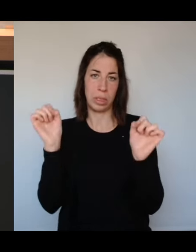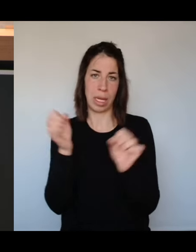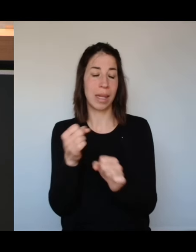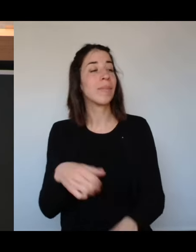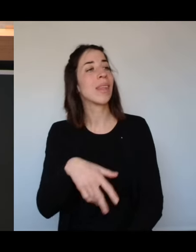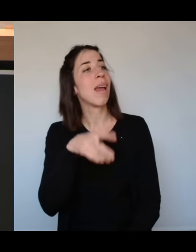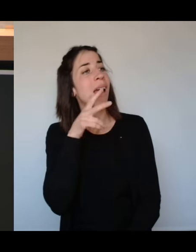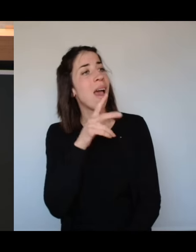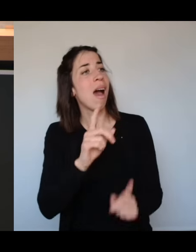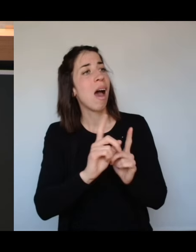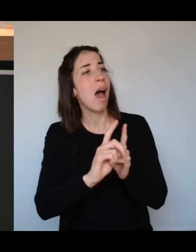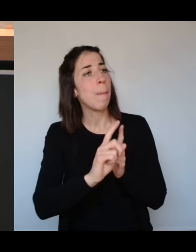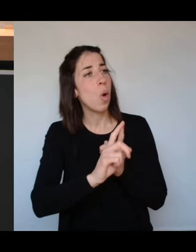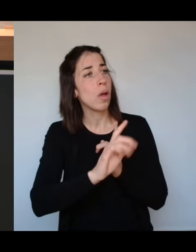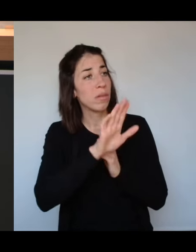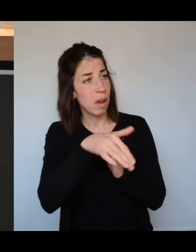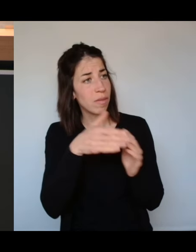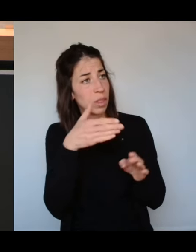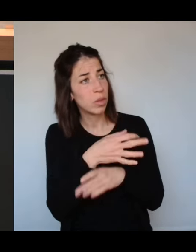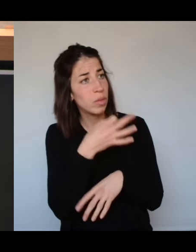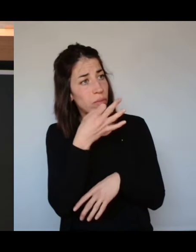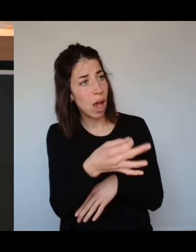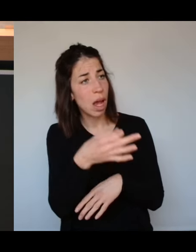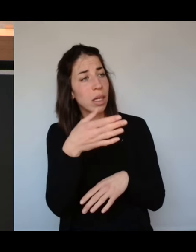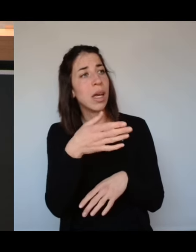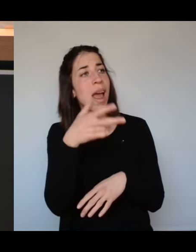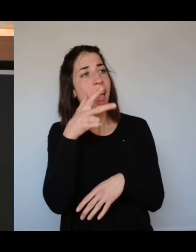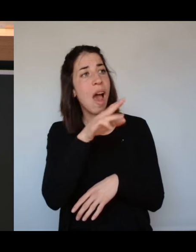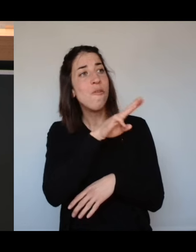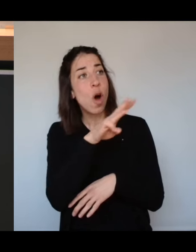Abgeordneten Woldeit. Nein, danke.